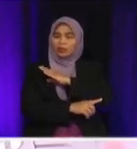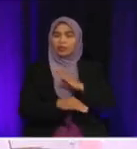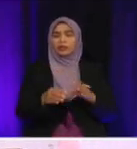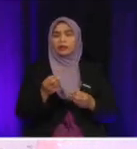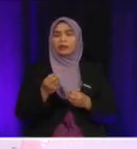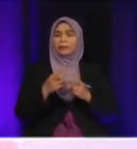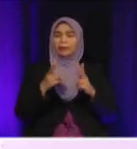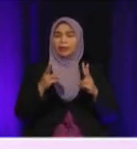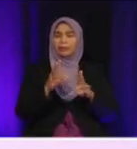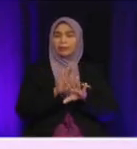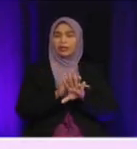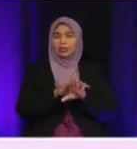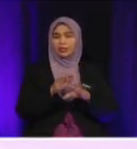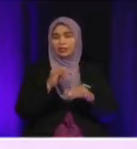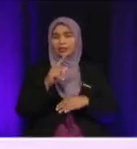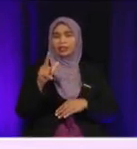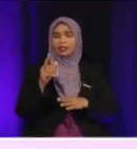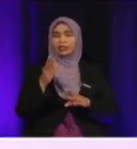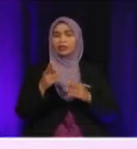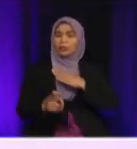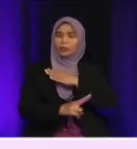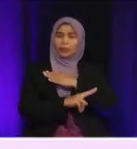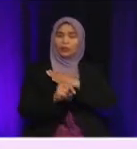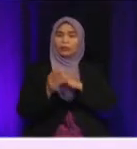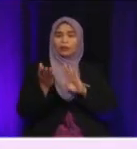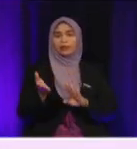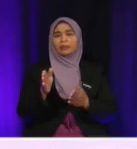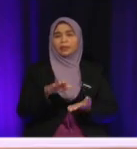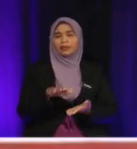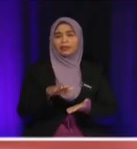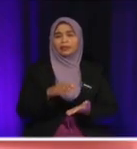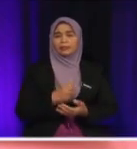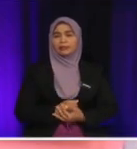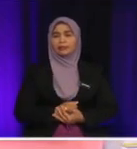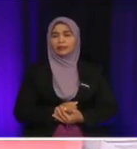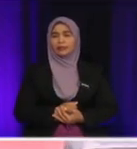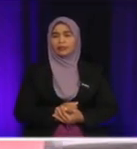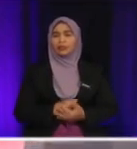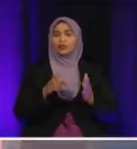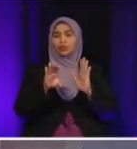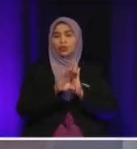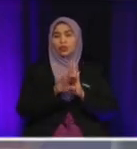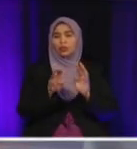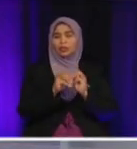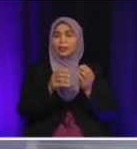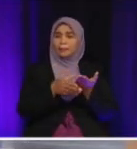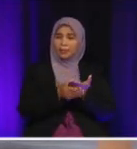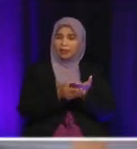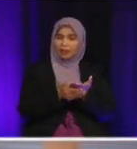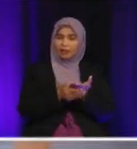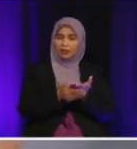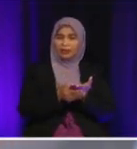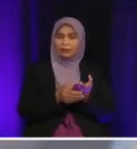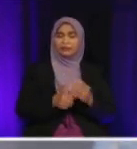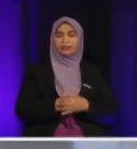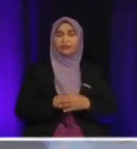dalam hukuman takzir ialah hukuman mati. Ha, mungkin juga dilaksanakan sekarang contohnya hukuman dadah. Ya, tak ada kan? Ha,